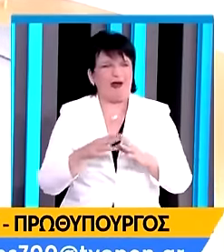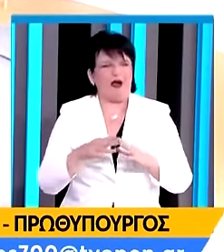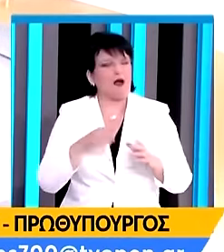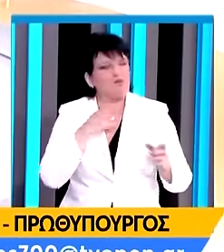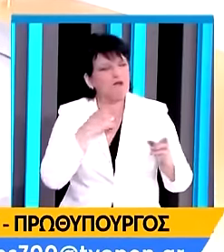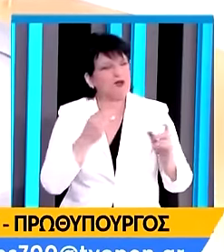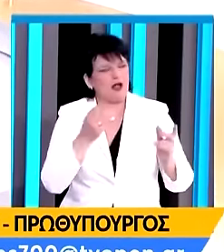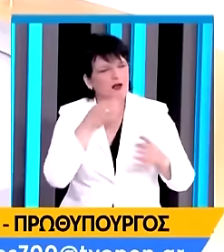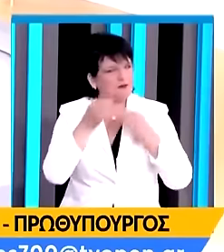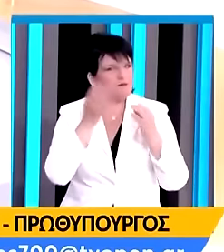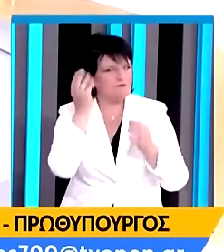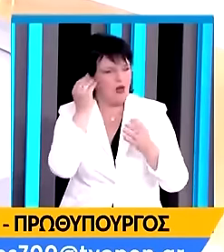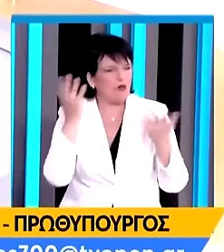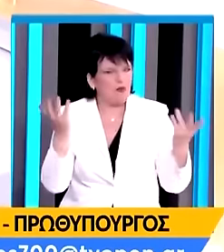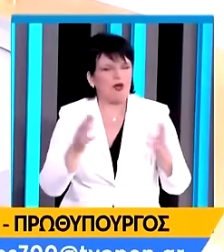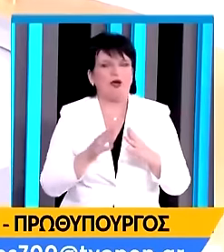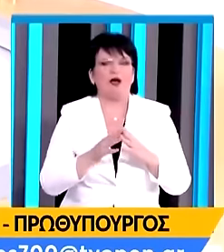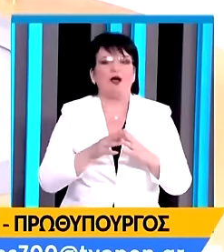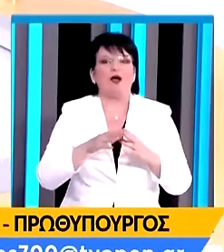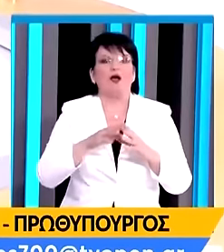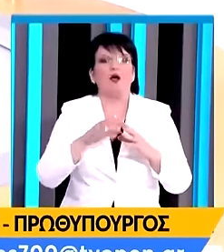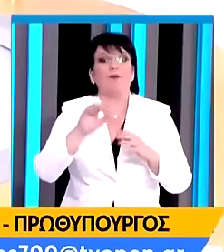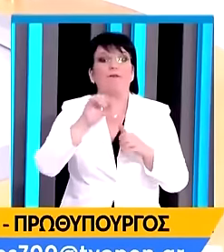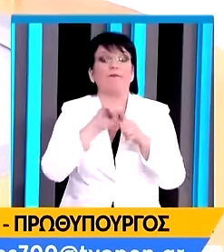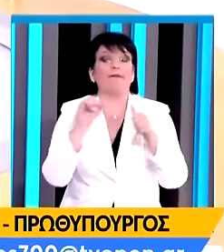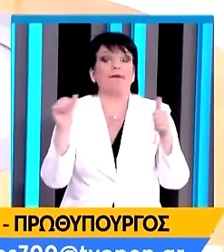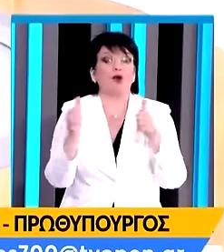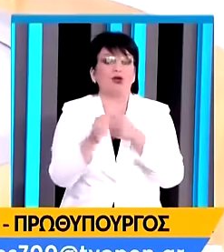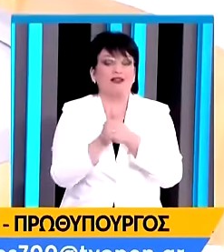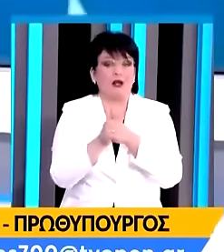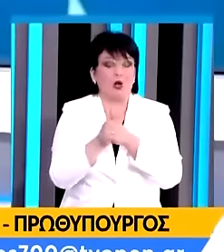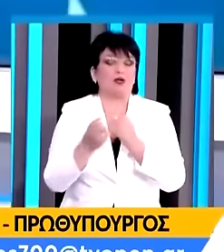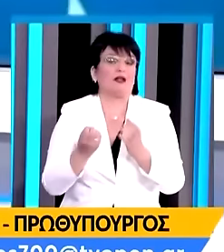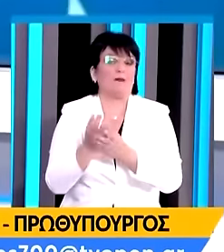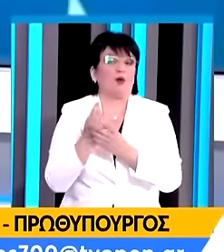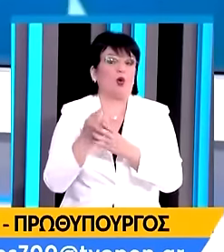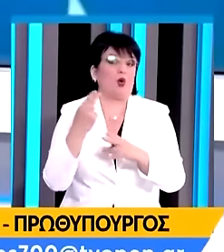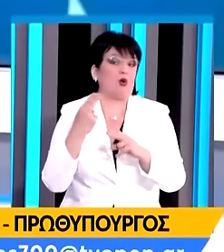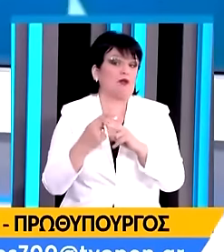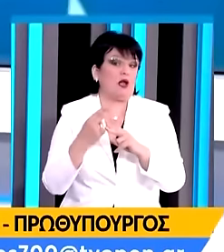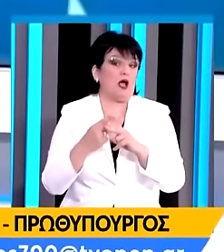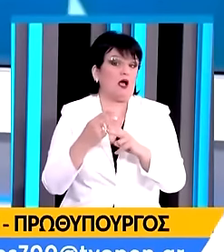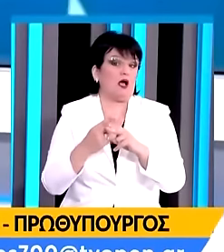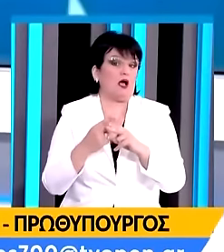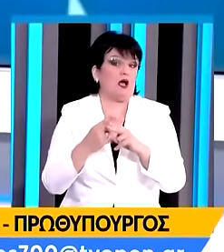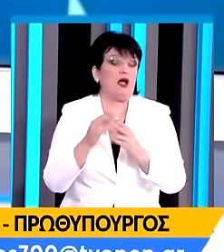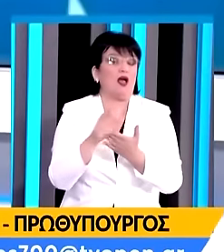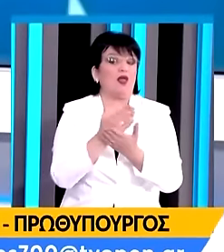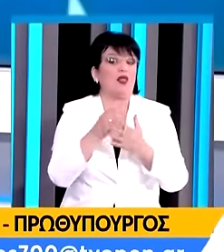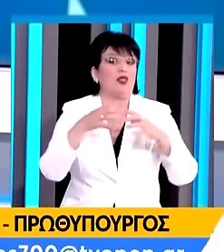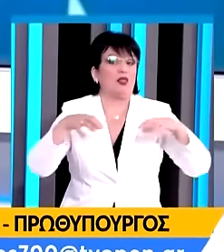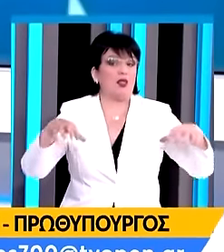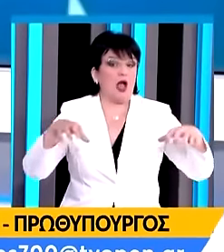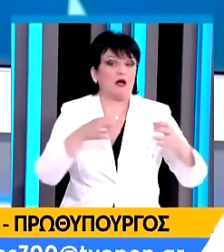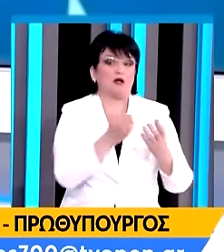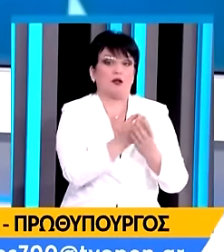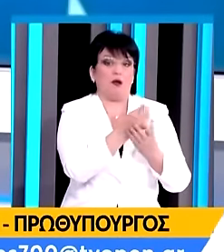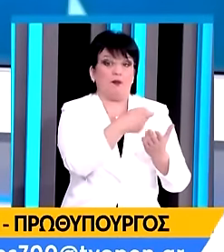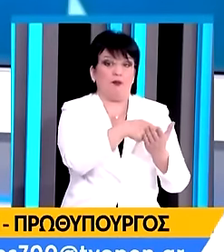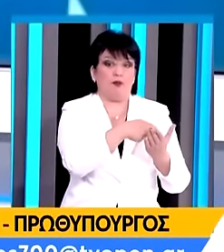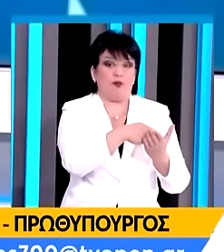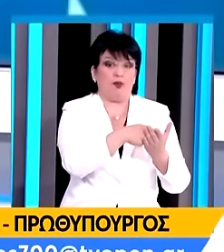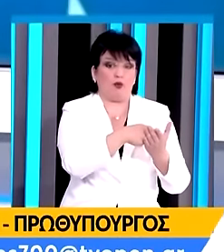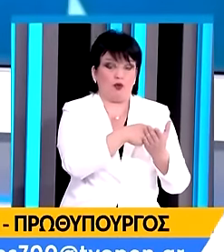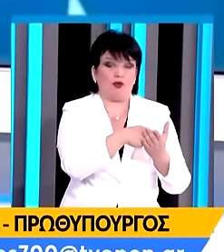θα μπορούσα να μπω. Λοιπόν, κοιτάξτε να δείτε. Τα προϊόντα αυτά είναι πρωτίστως προϊόντα πολυεθνικών εταιριών. Ναι. Άρα, ας κάνουμε μια διάκριση μεταξύ των προϊόντων των